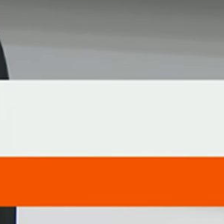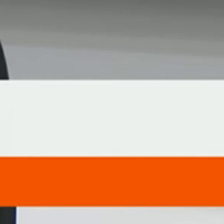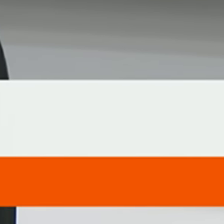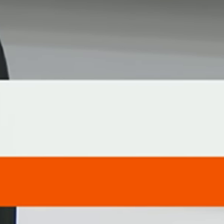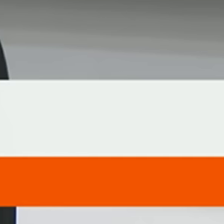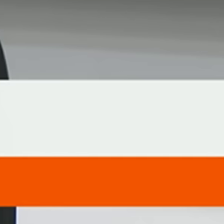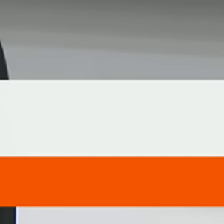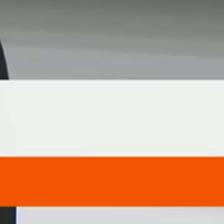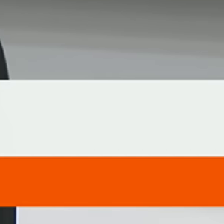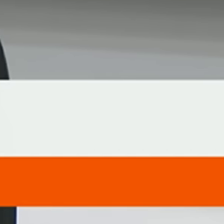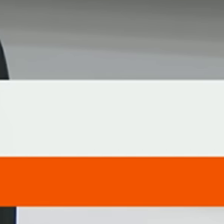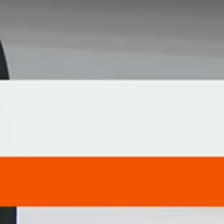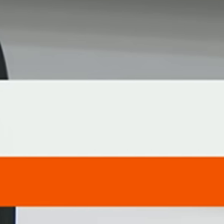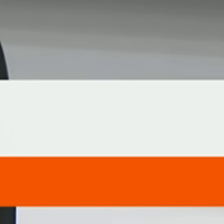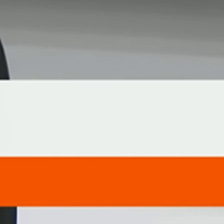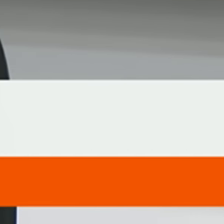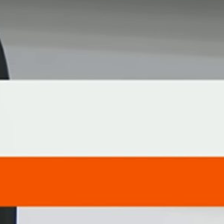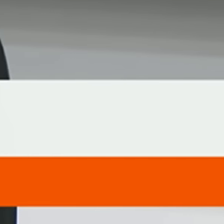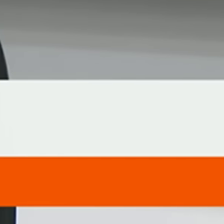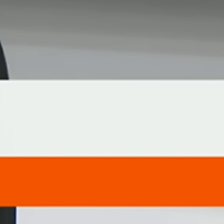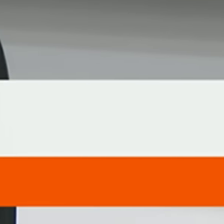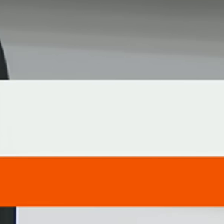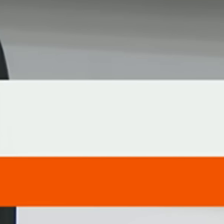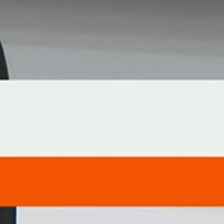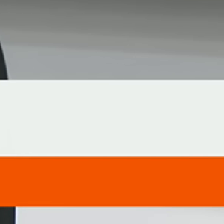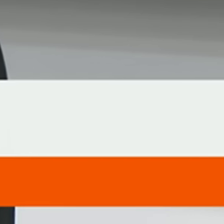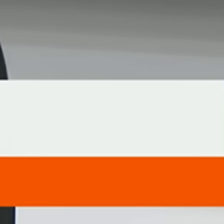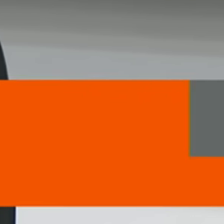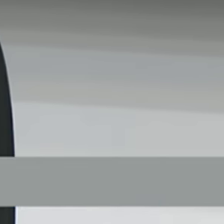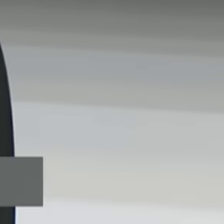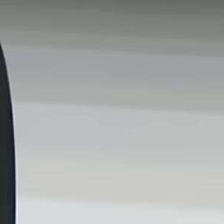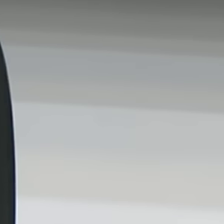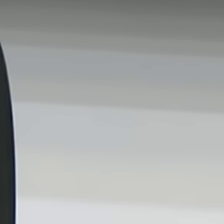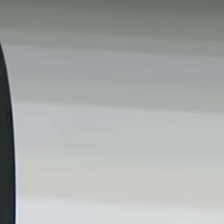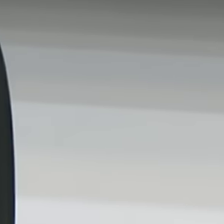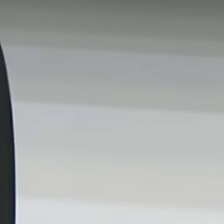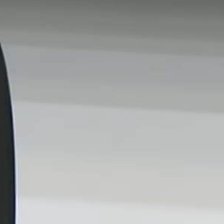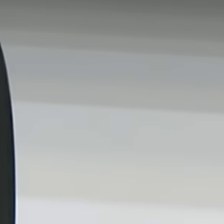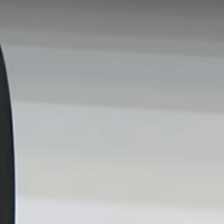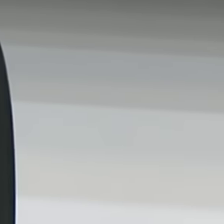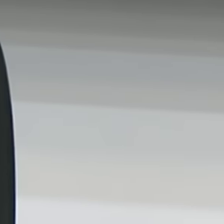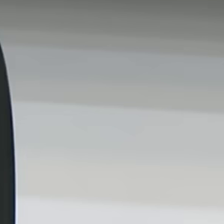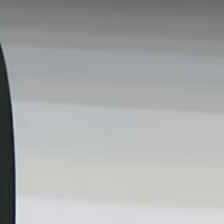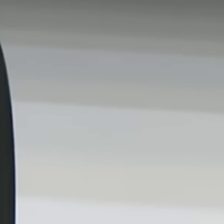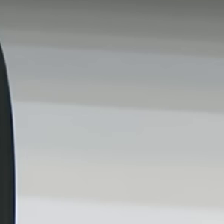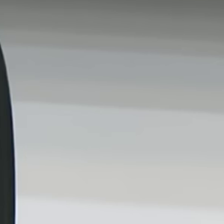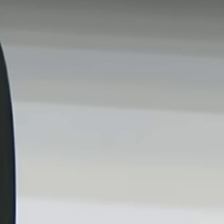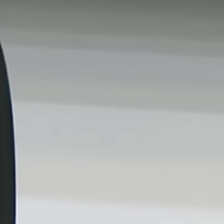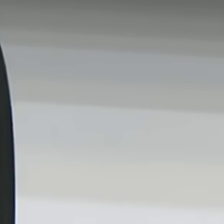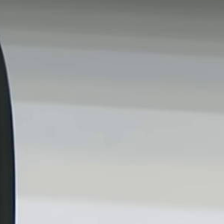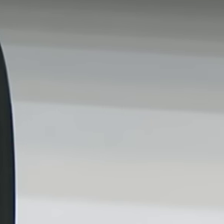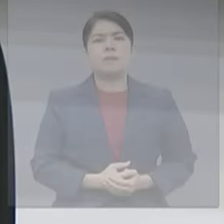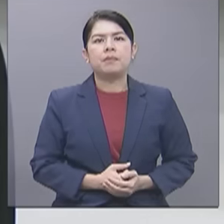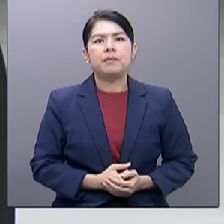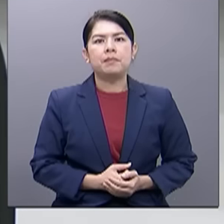เนี่ยมันมีกระบวนการในช่วงของการแนะนำตัวให้เต็มที่เอาหลักความโปร่งใสเข้าไปให้มากๆนะครับมันก็จะไป